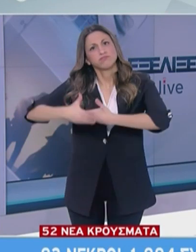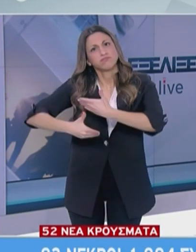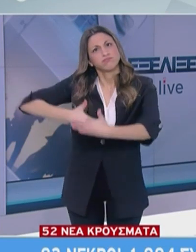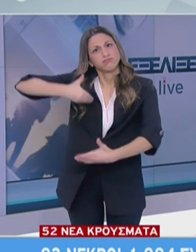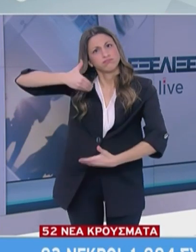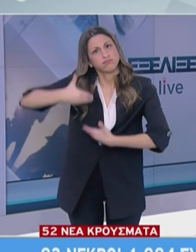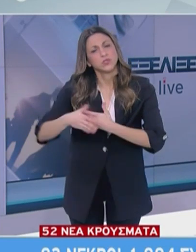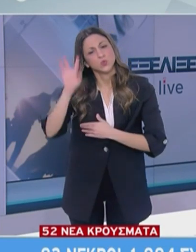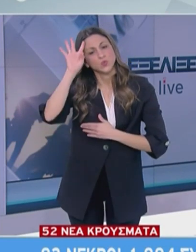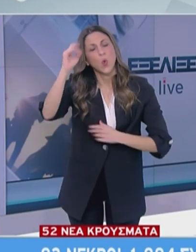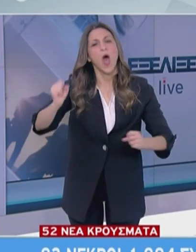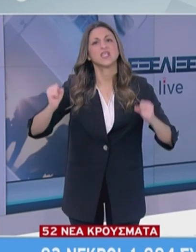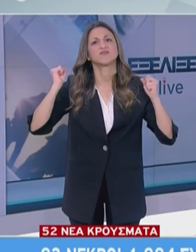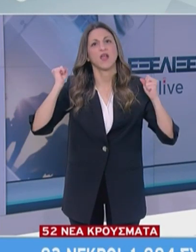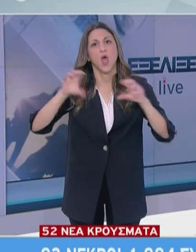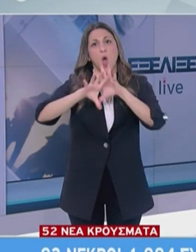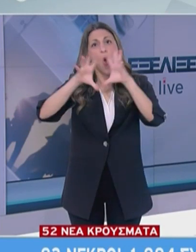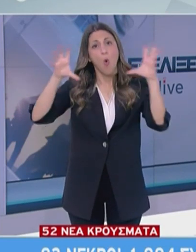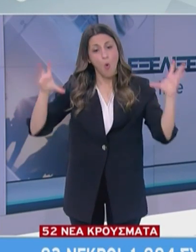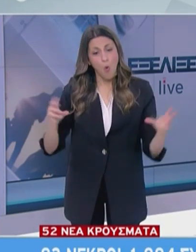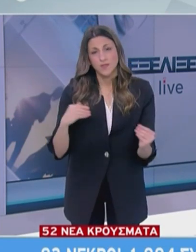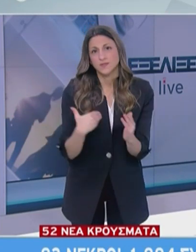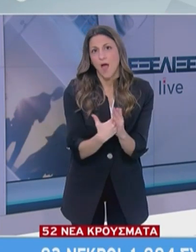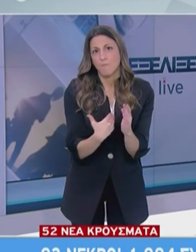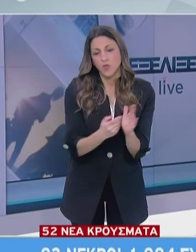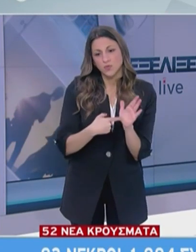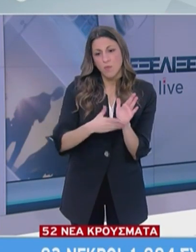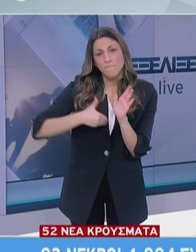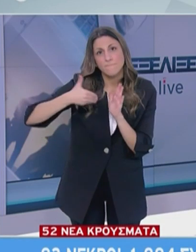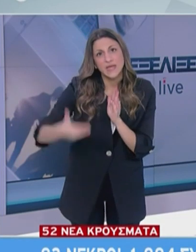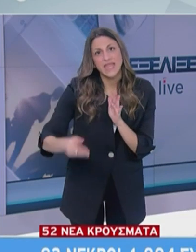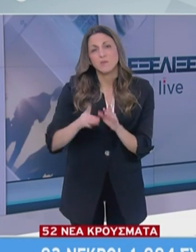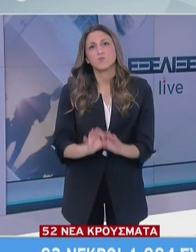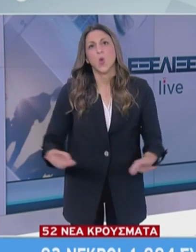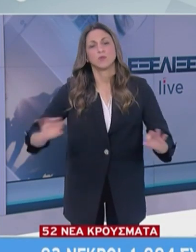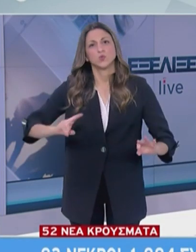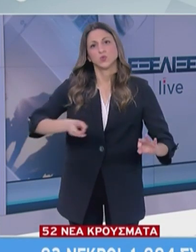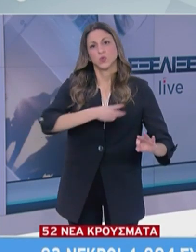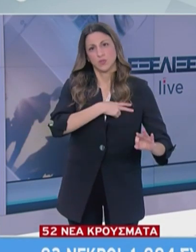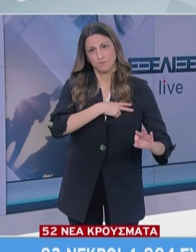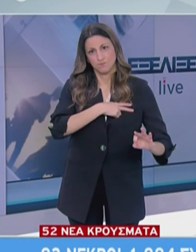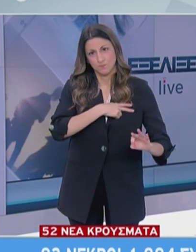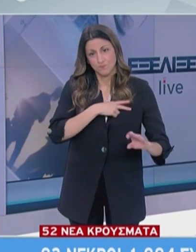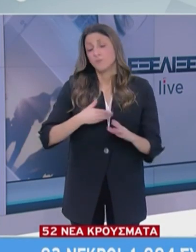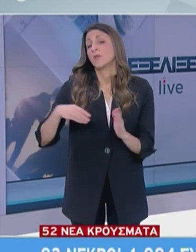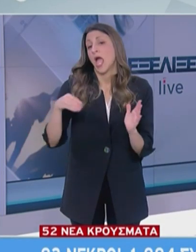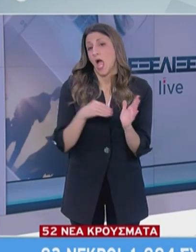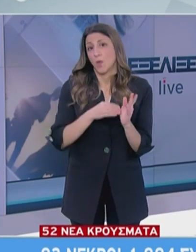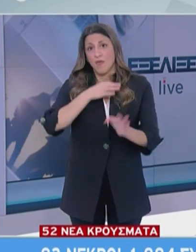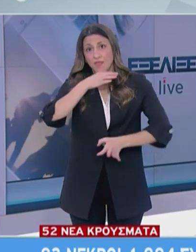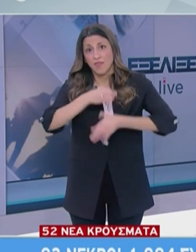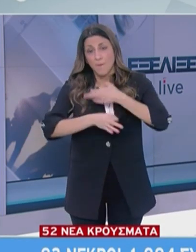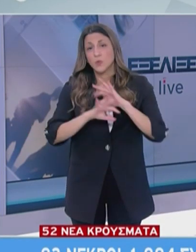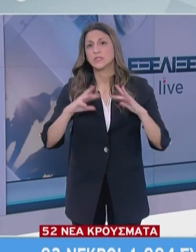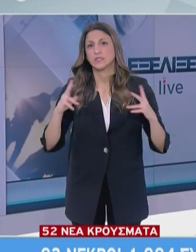φάση, να μας χρησιμεύσουν τα δεδομένα αυτά για την επόμενη χρονική περίοδο αυτής της πανδημίας. Θα φτάσουμε γρήγορα σε